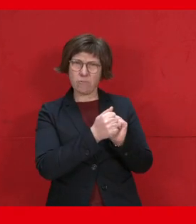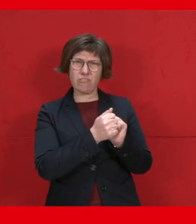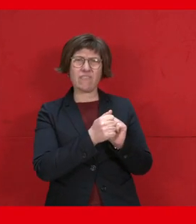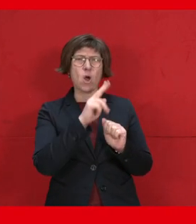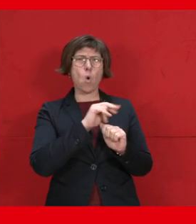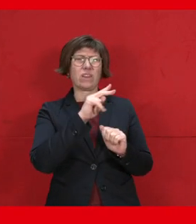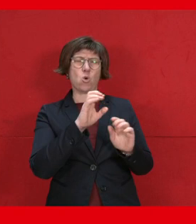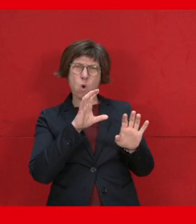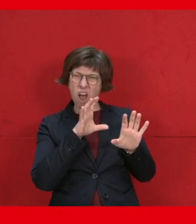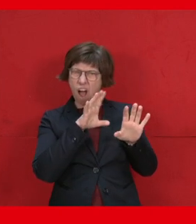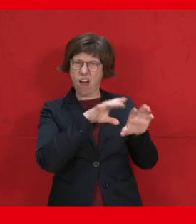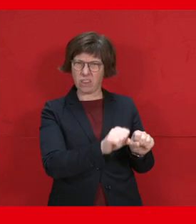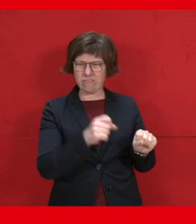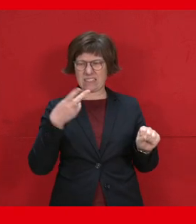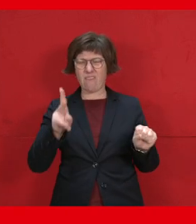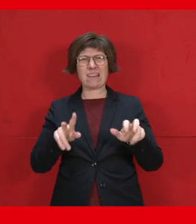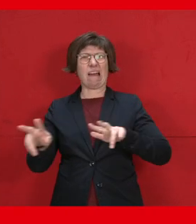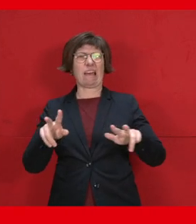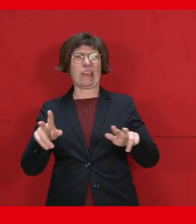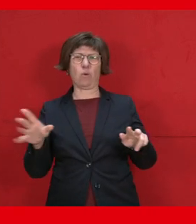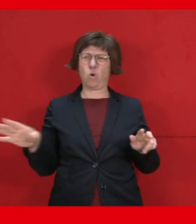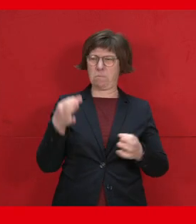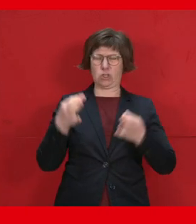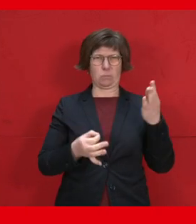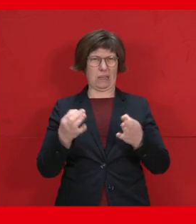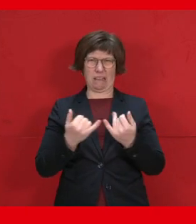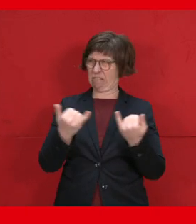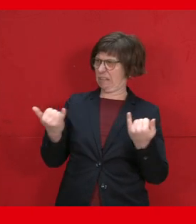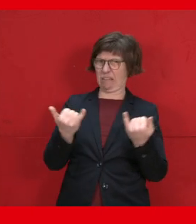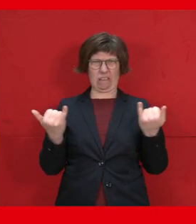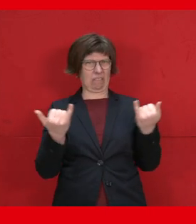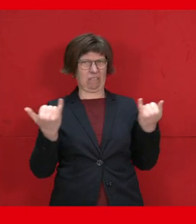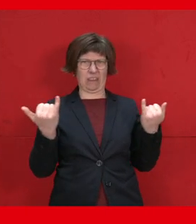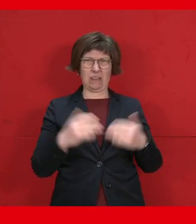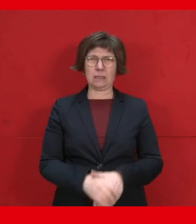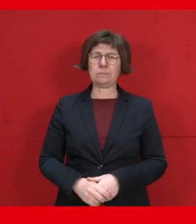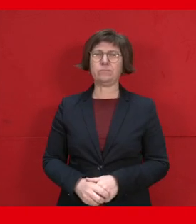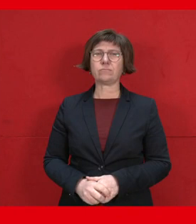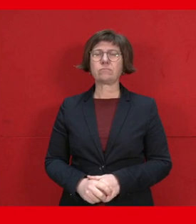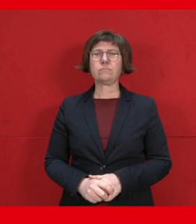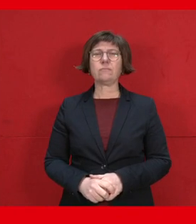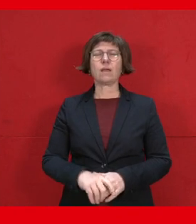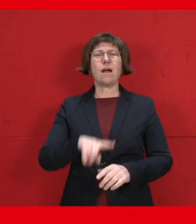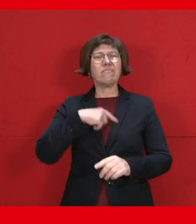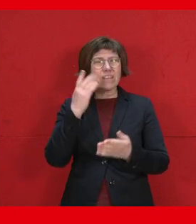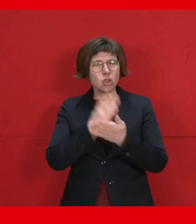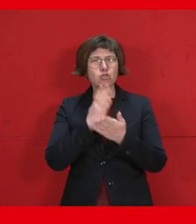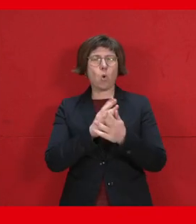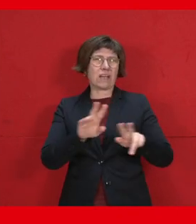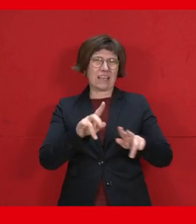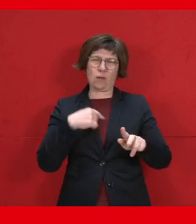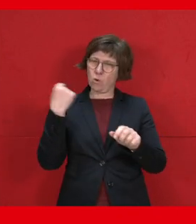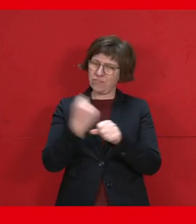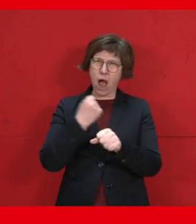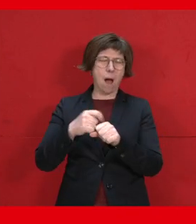Union anzugreifen, gleichzeitig Regierung zu spielen? Geht auch an Olaf Scholz. Wir sind Regierung. Wir machen unsere